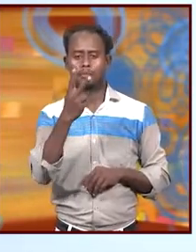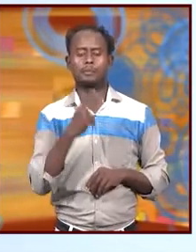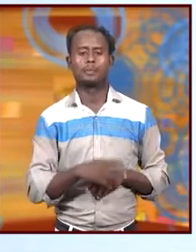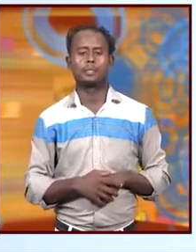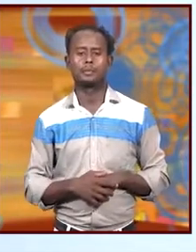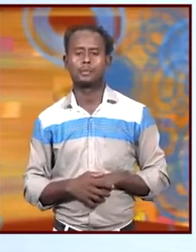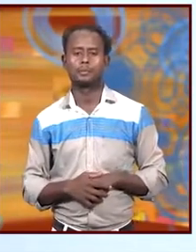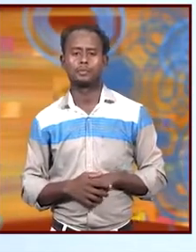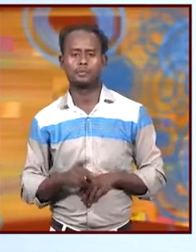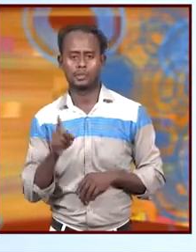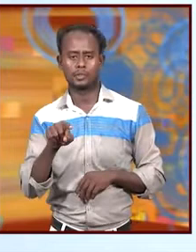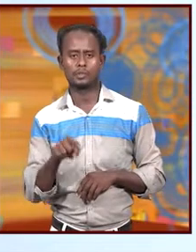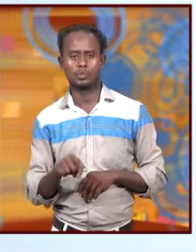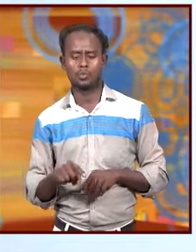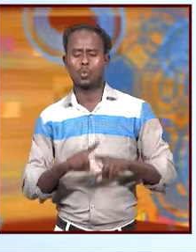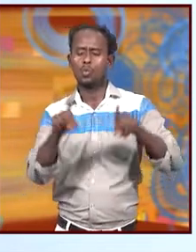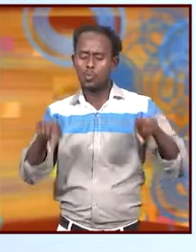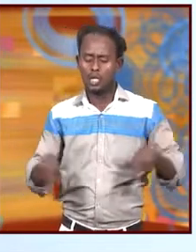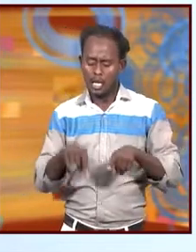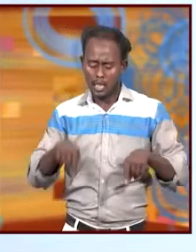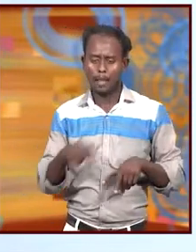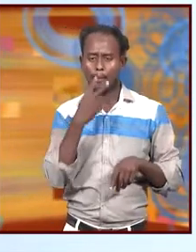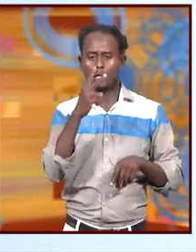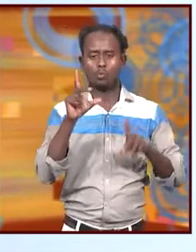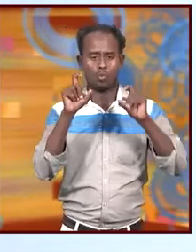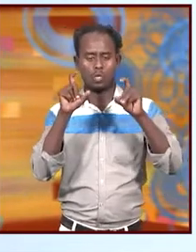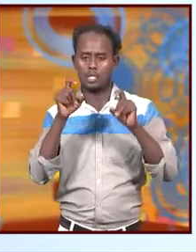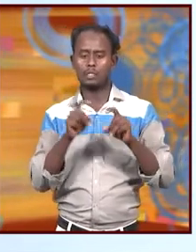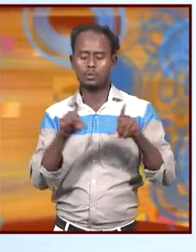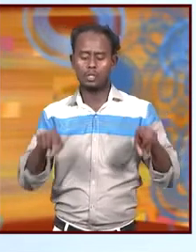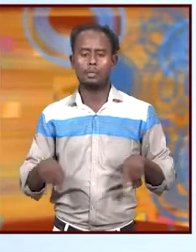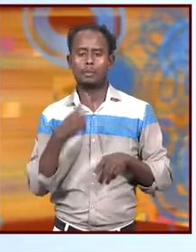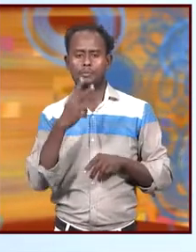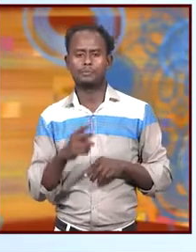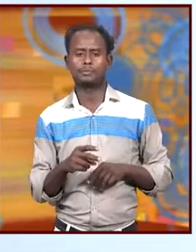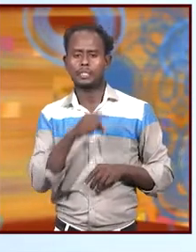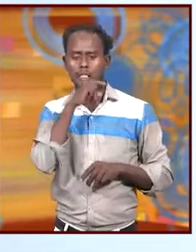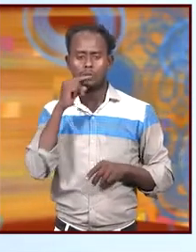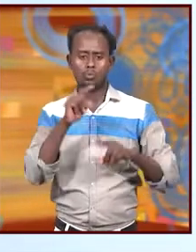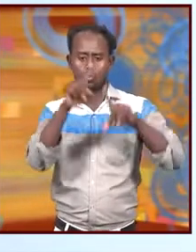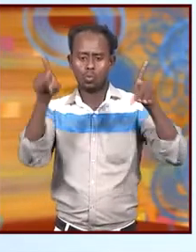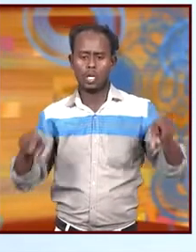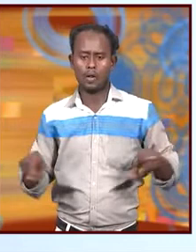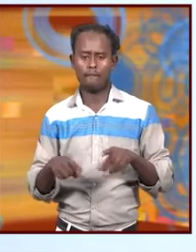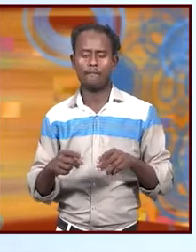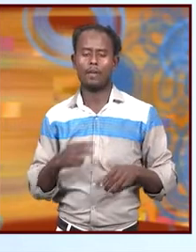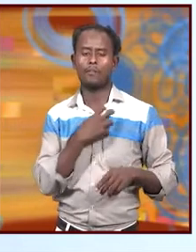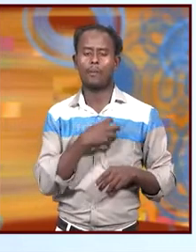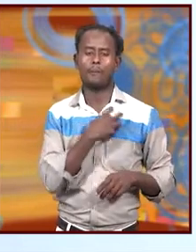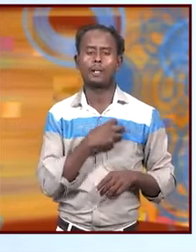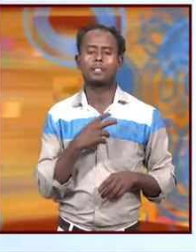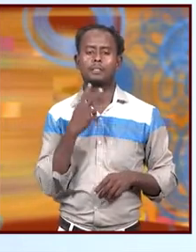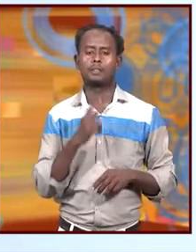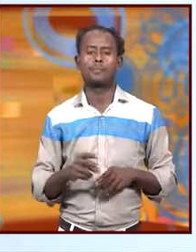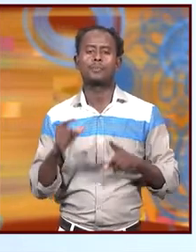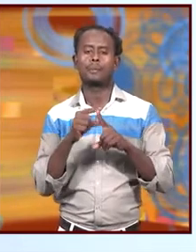இருப்பது இதனுடைய சுற்றளவு. செவ்வகத்தினுடைய சுற்றளவுக்கான வாய்ப்பாடு, ஆமாம், பி